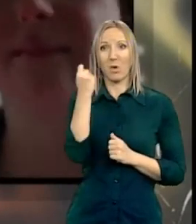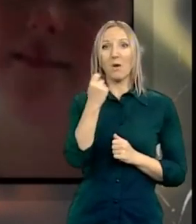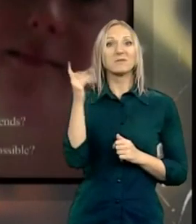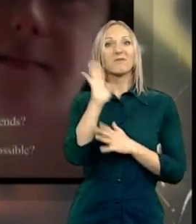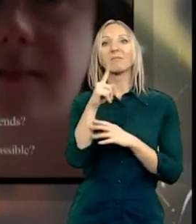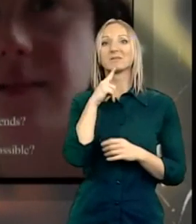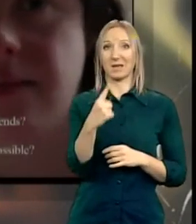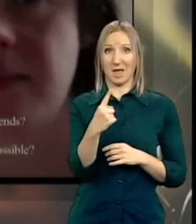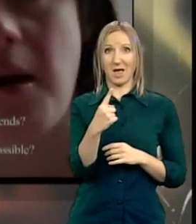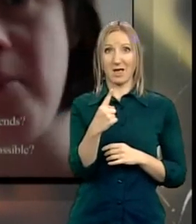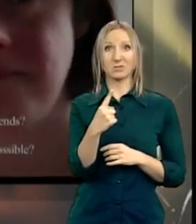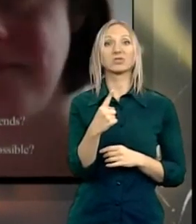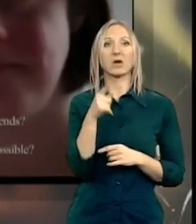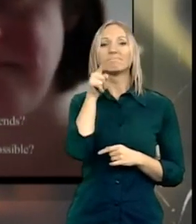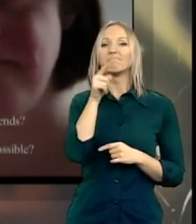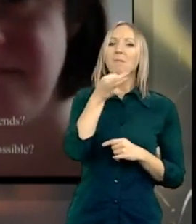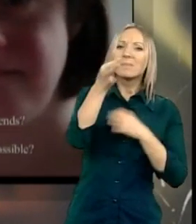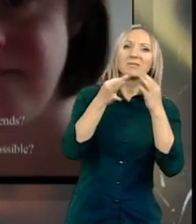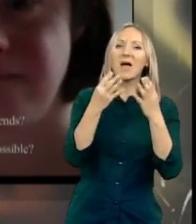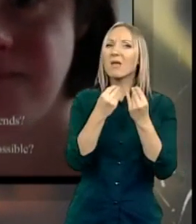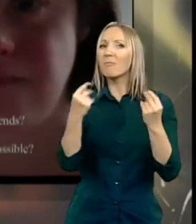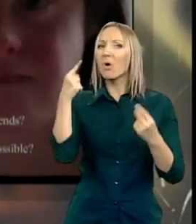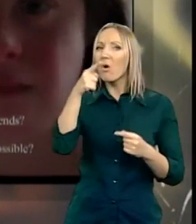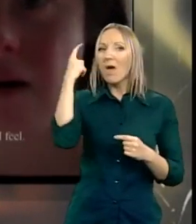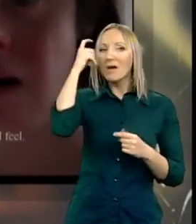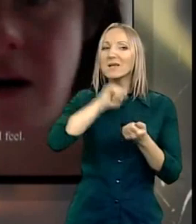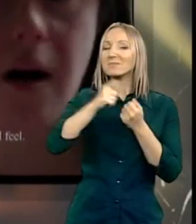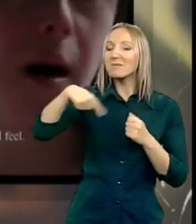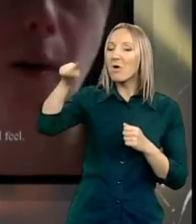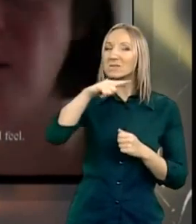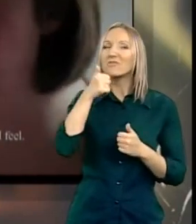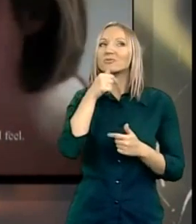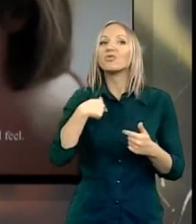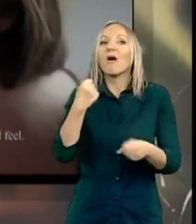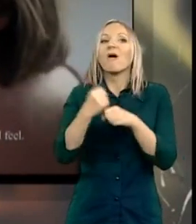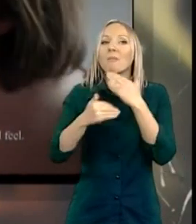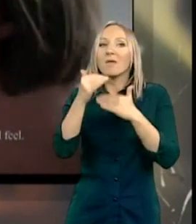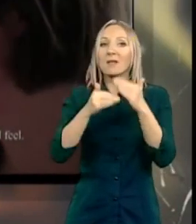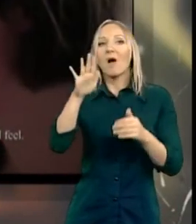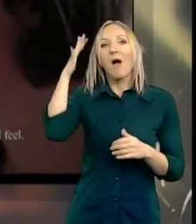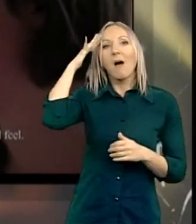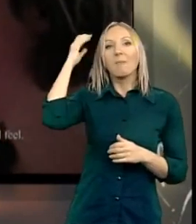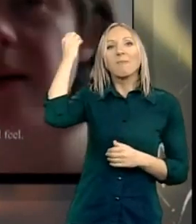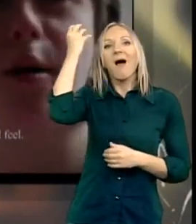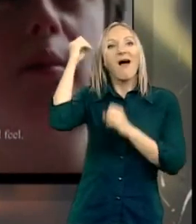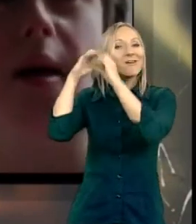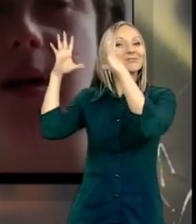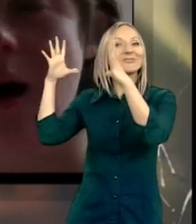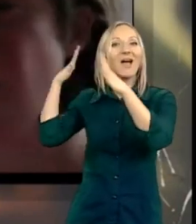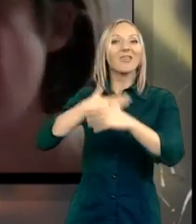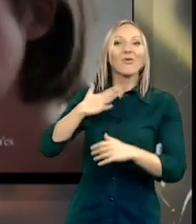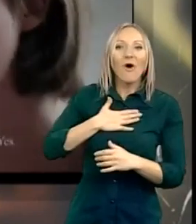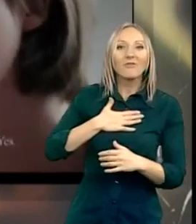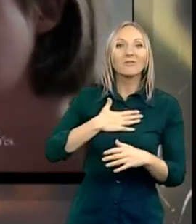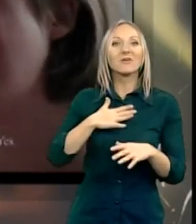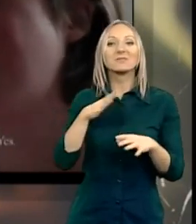se, postavljajući brojna pitanja, ona nas tera da propituje na sebe. Njena mašta, duhovitost i sposobnost da pronađe veselje u